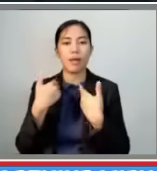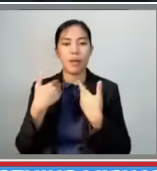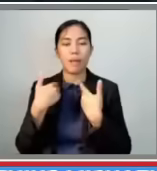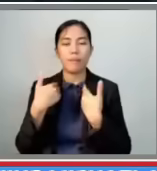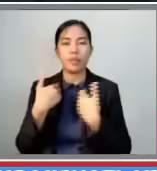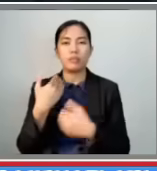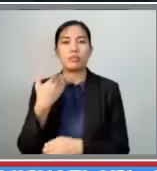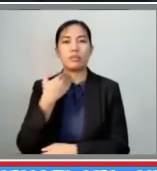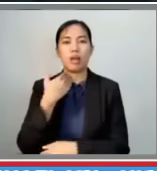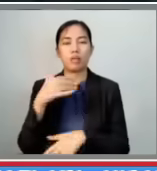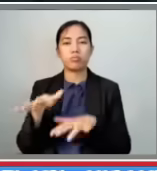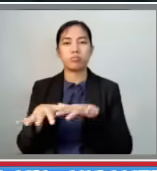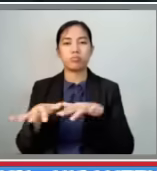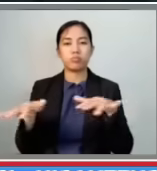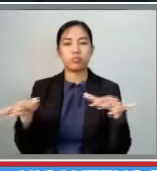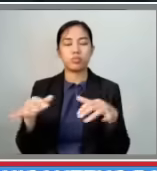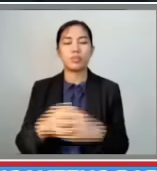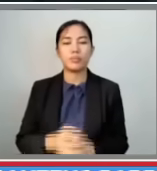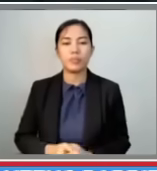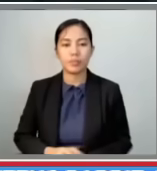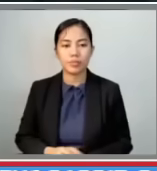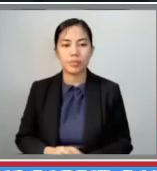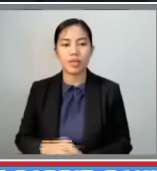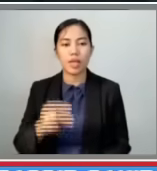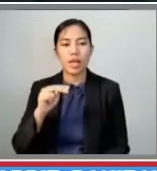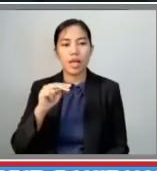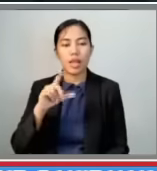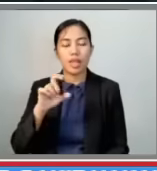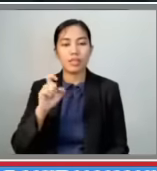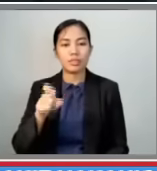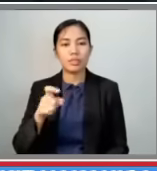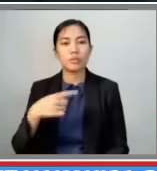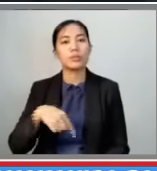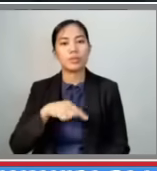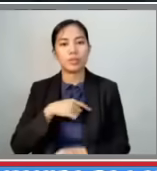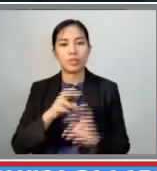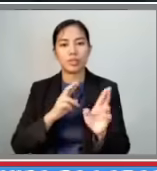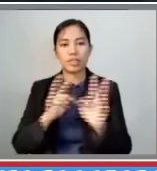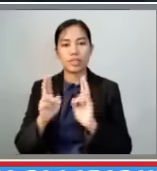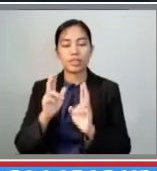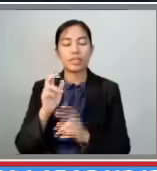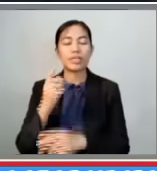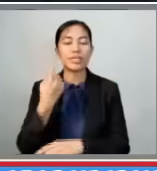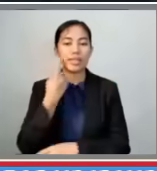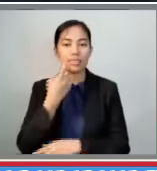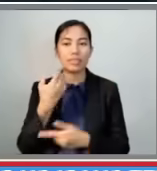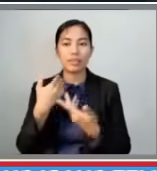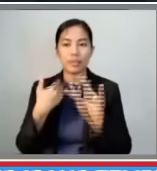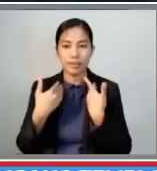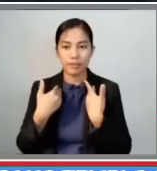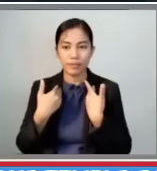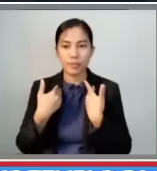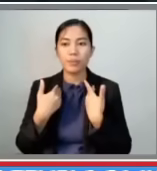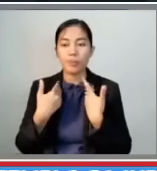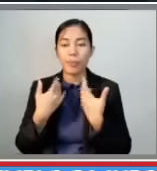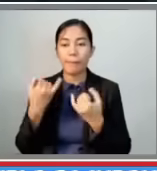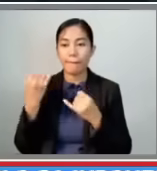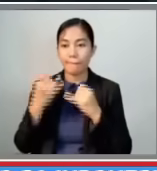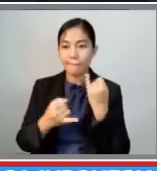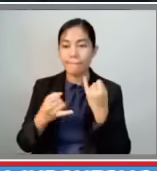Mm-hmm. At kami po sa NLEX ay nakaanda na po kami at kami nga kanina po nagkaroon po kami ng last briefing sa aming